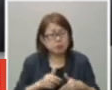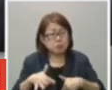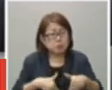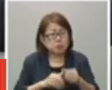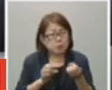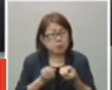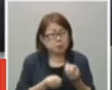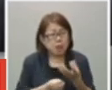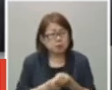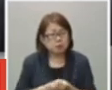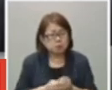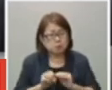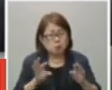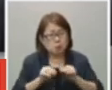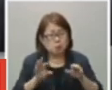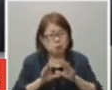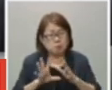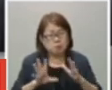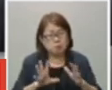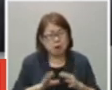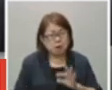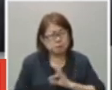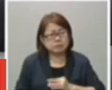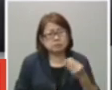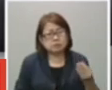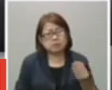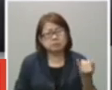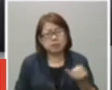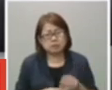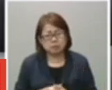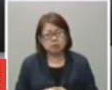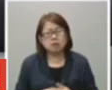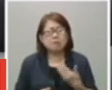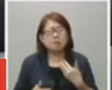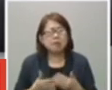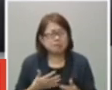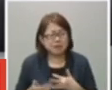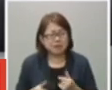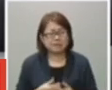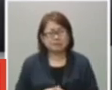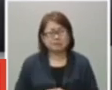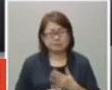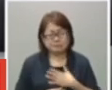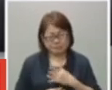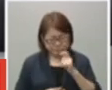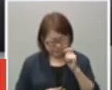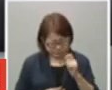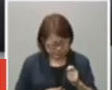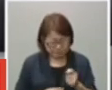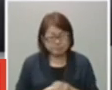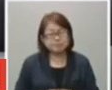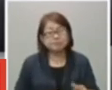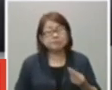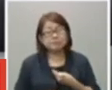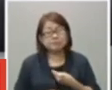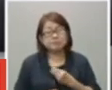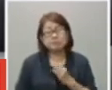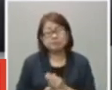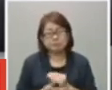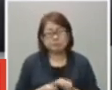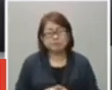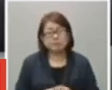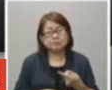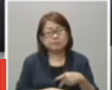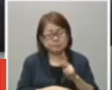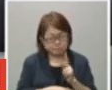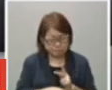ชาชนนี่ก็รู้สึกกับพลเอกประยุทธ์เยอะแยะมากมายทีเดียวไม่เป็นไรครับผมเคารพในการวินิจฉัยครับท่านประธาน